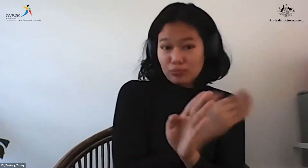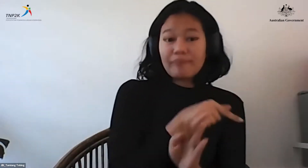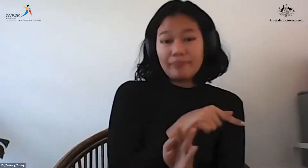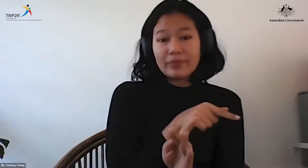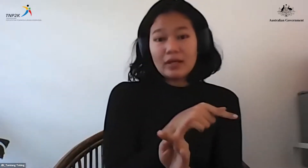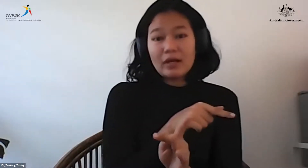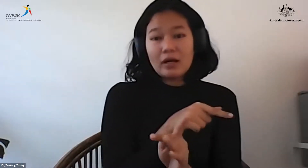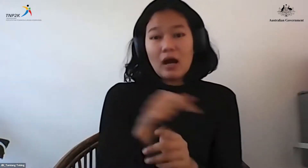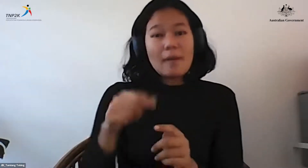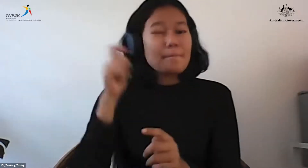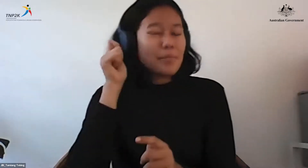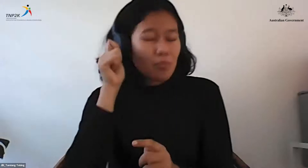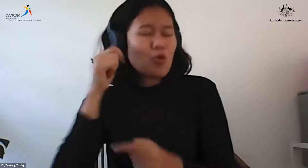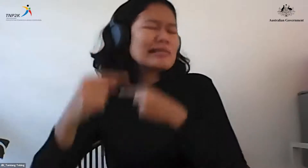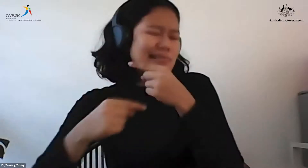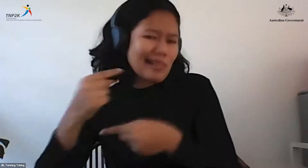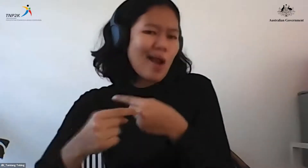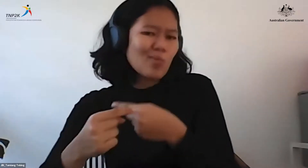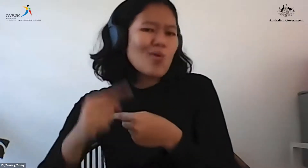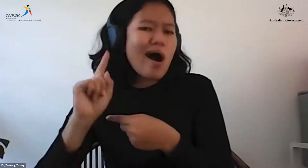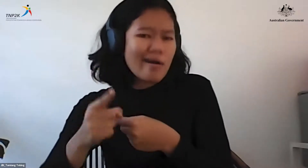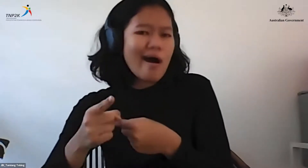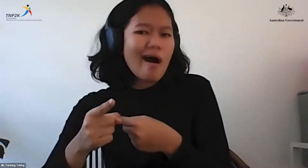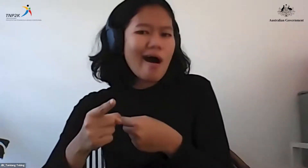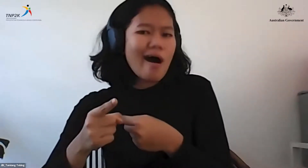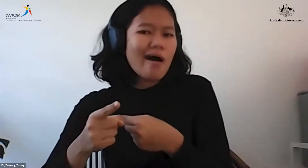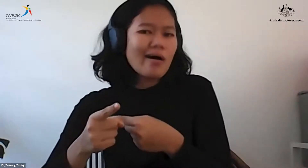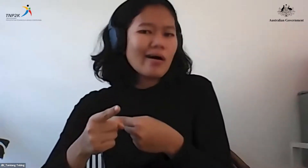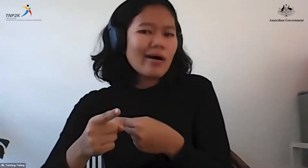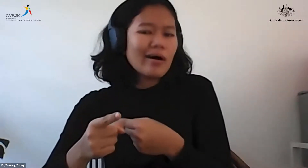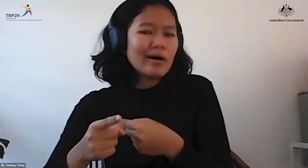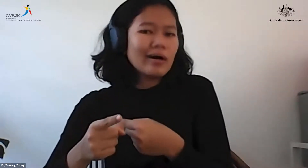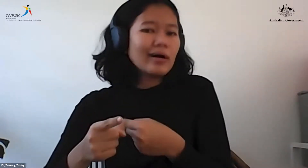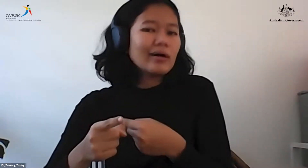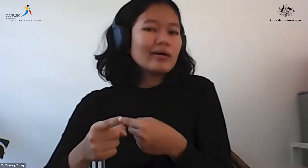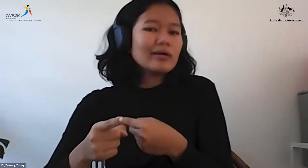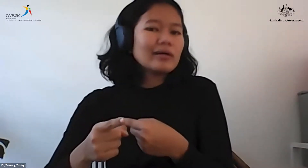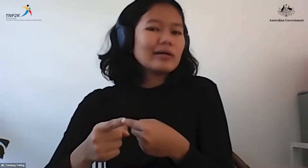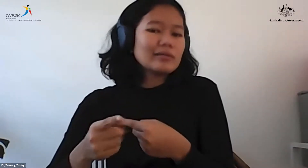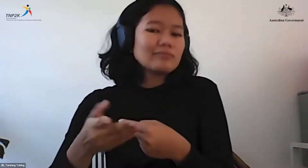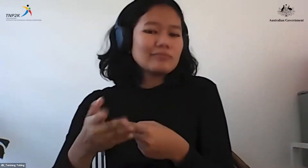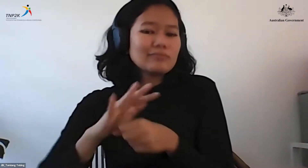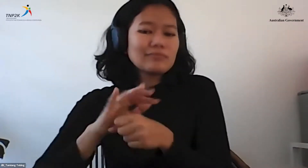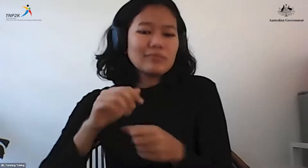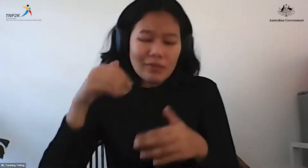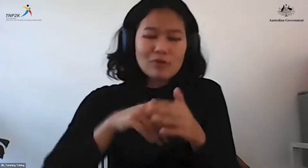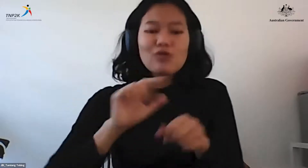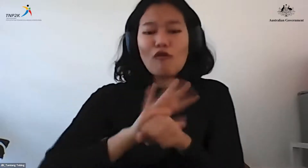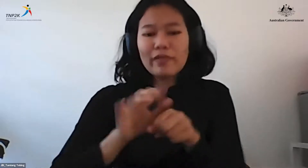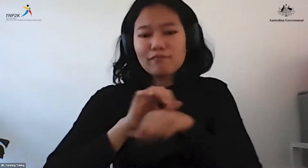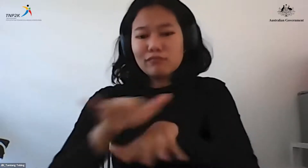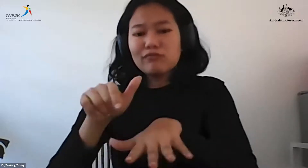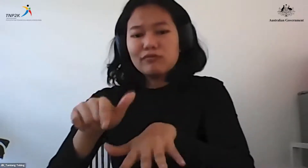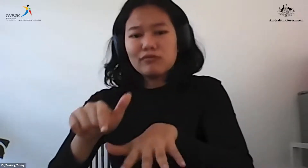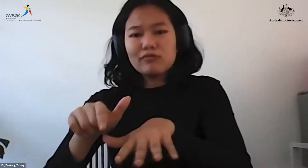kemudian ada bagian atau ada aspek-aspek dari sebuah krisis, ya, termasuk COVID ini yang kemudian juga makin